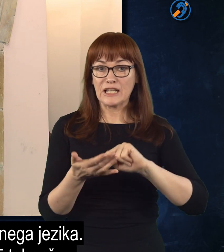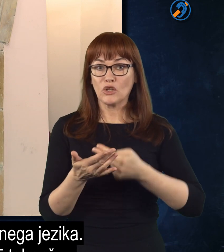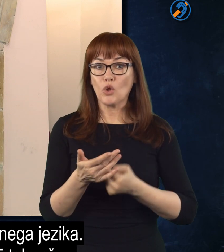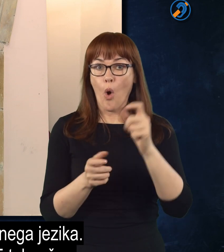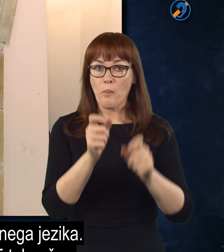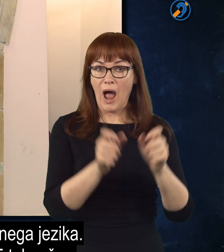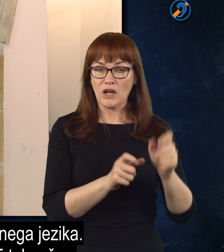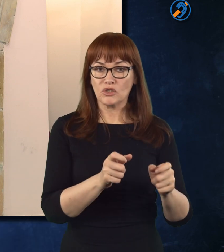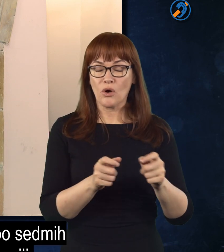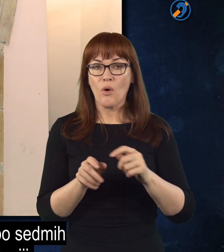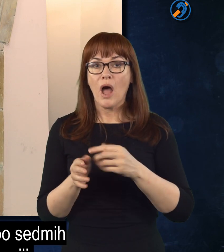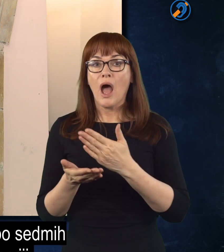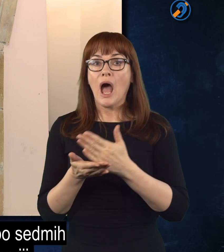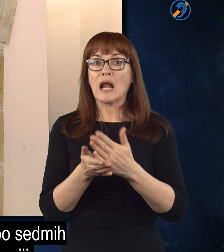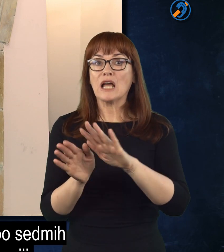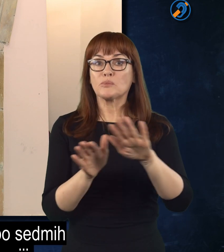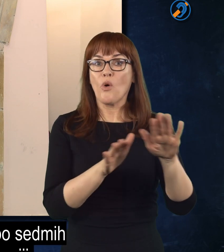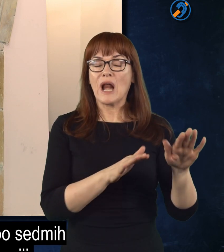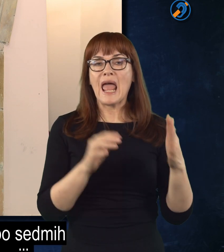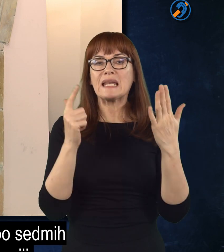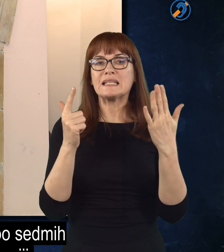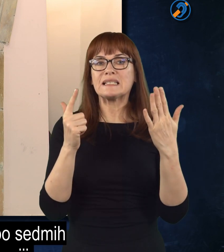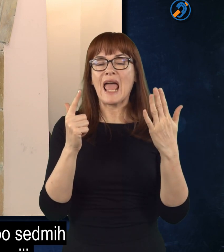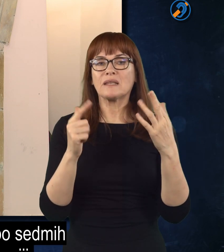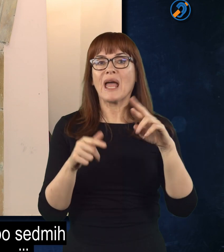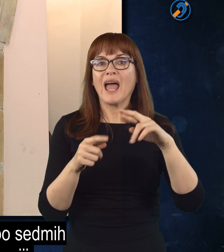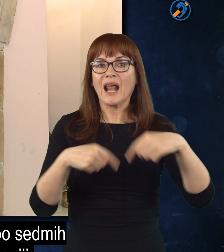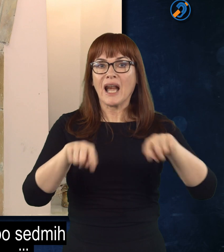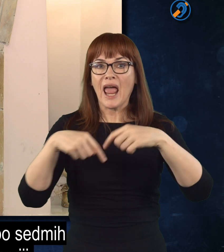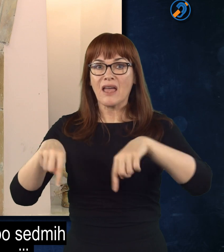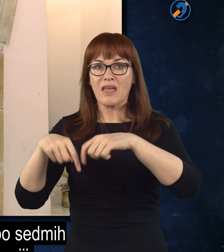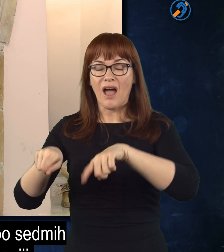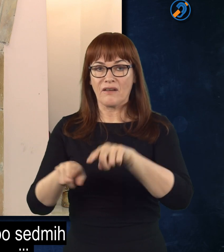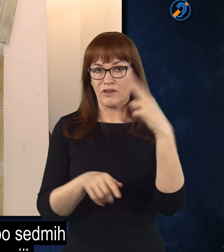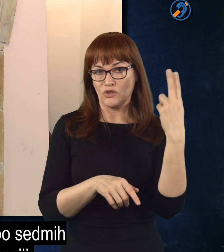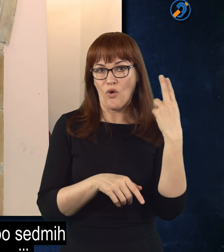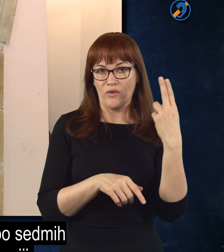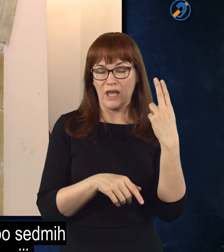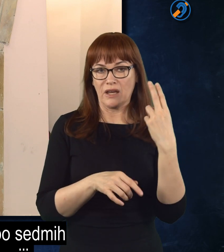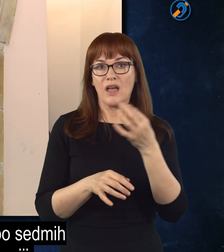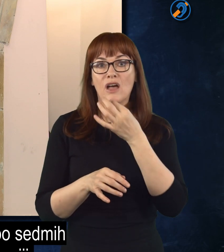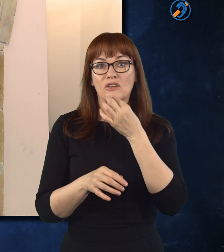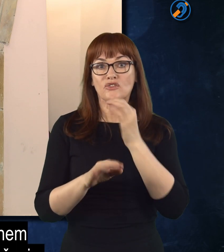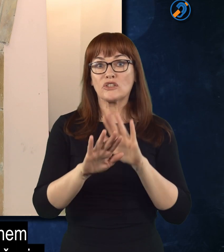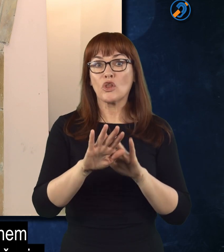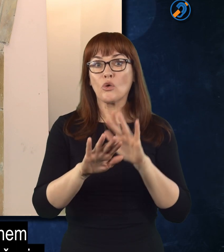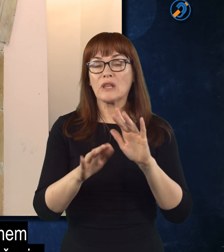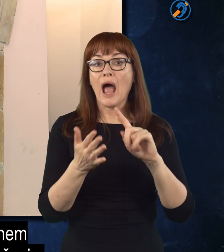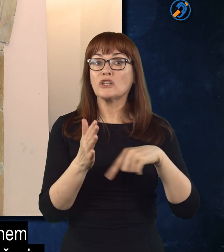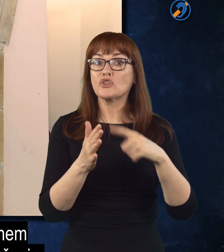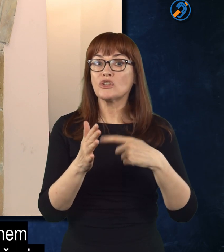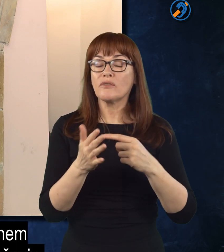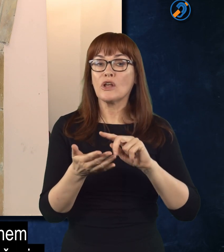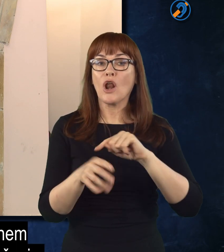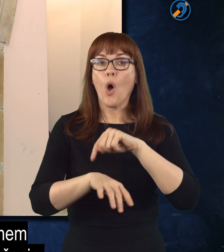55 tolmačev, ki so razporejeni po 7 regijah v Sloveniji. In če se